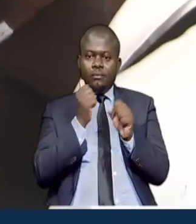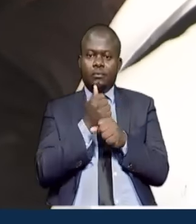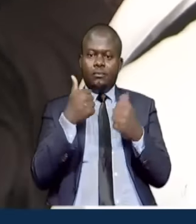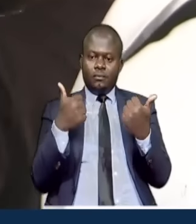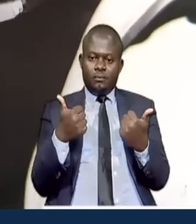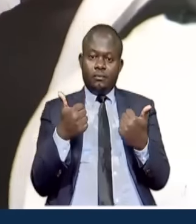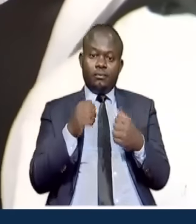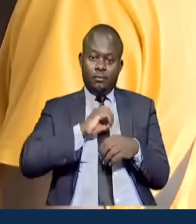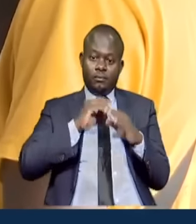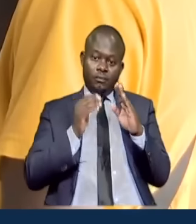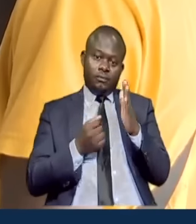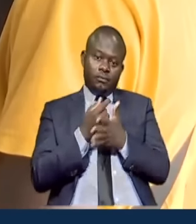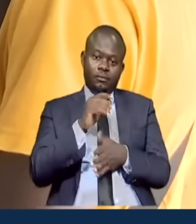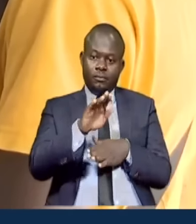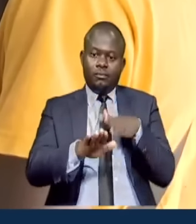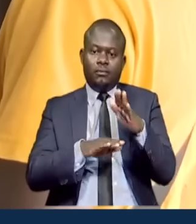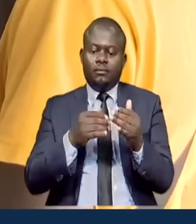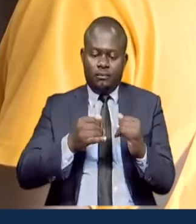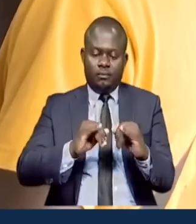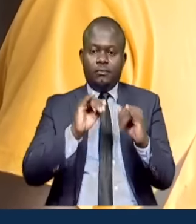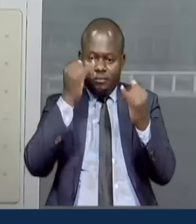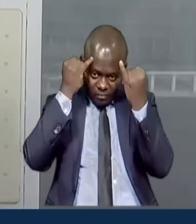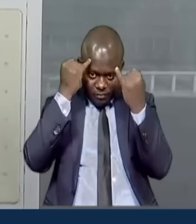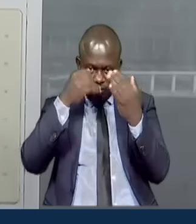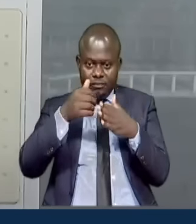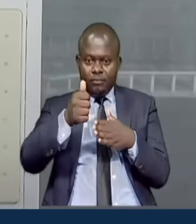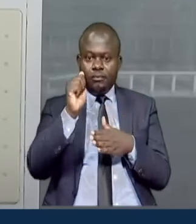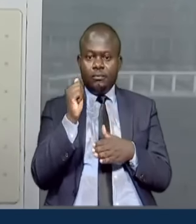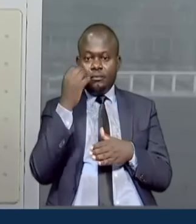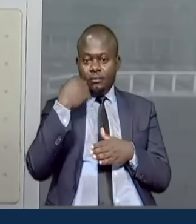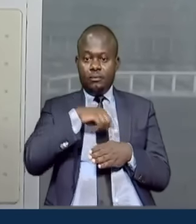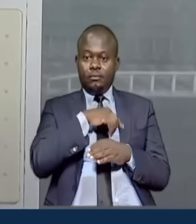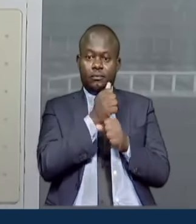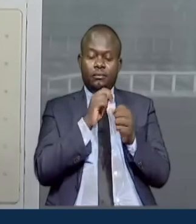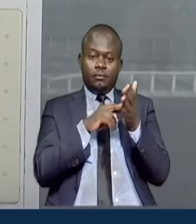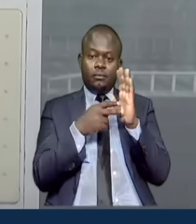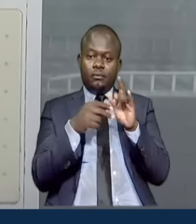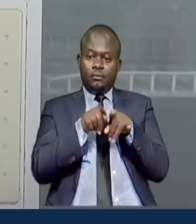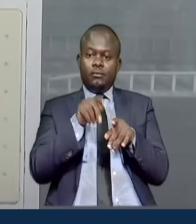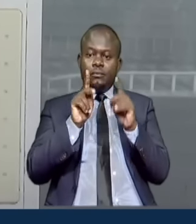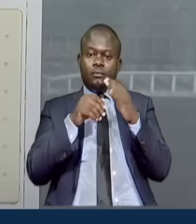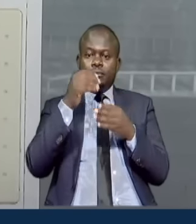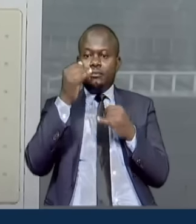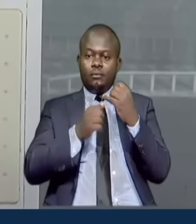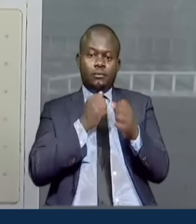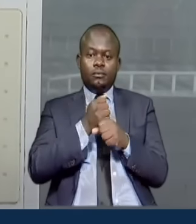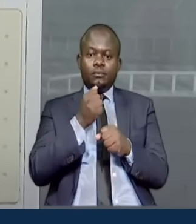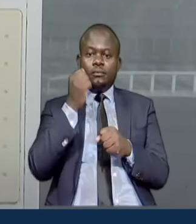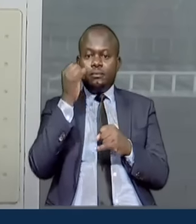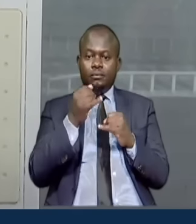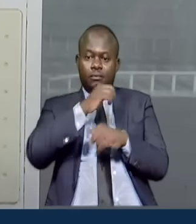ko byatumye batera intambwe yo gushyira mu bikorwa ibitekerezo byabo. Iyo twe turi gukora project nk'abantu baba bari gusoza umwaka wa nyuma